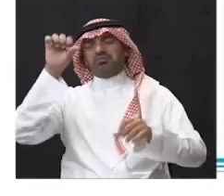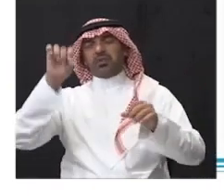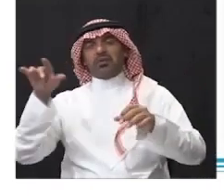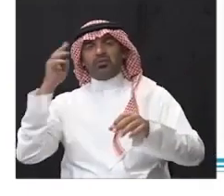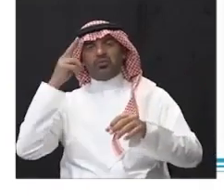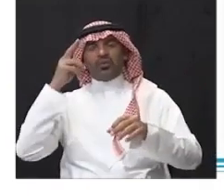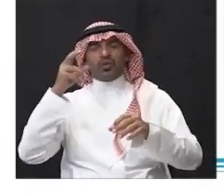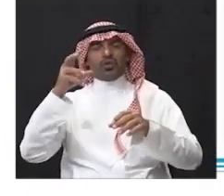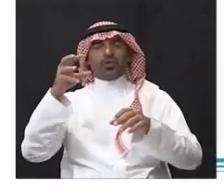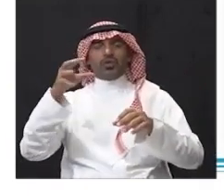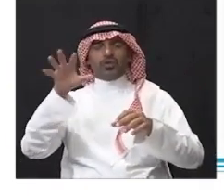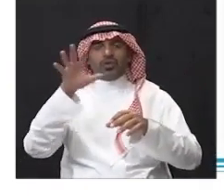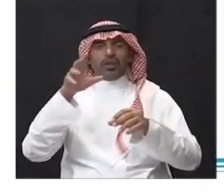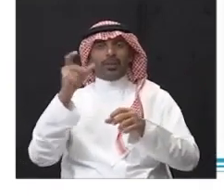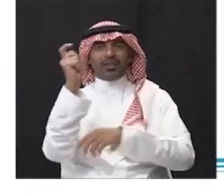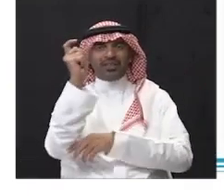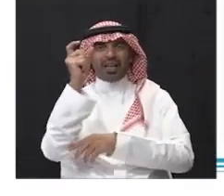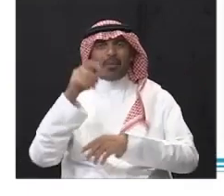أجزاء منها.